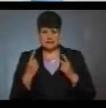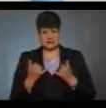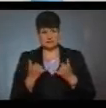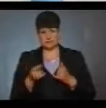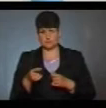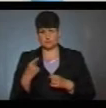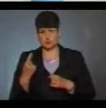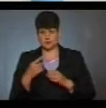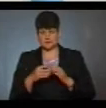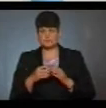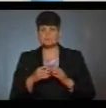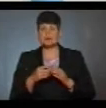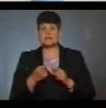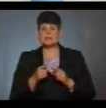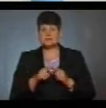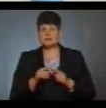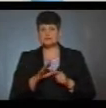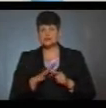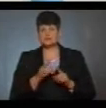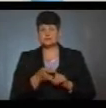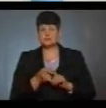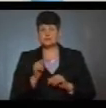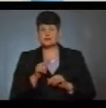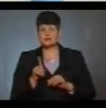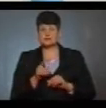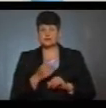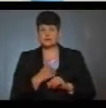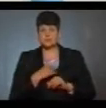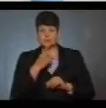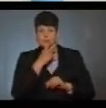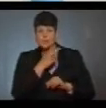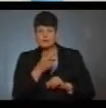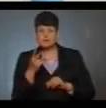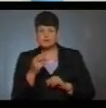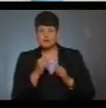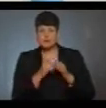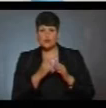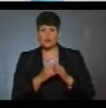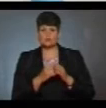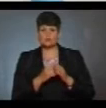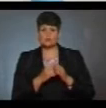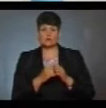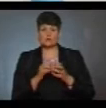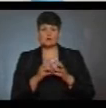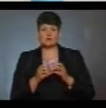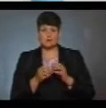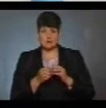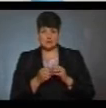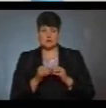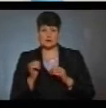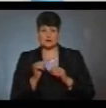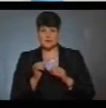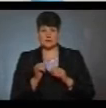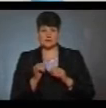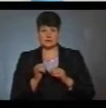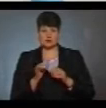Тернопільщини. Це було зумовлено тим, що ми хотіли подивитись в кожному ОВО результати, і для того репрезентативність,